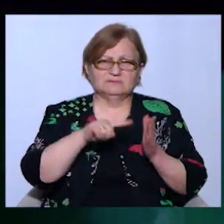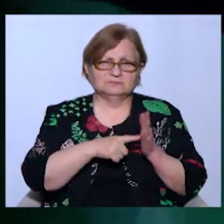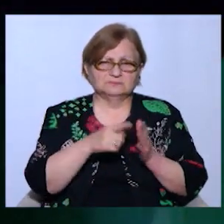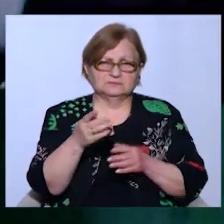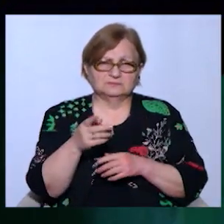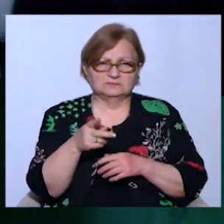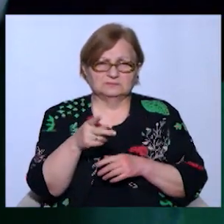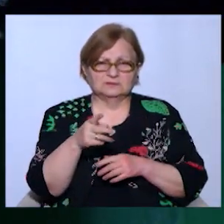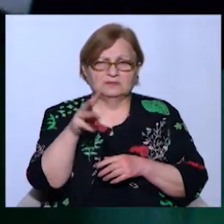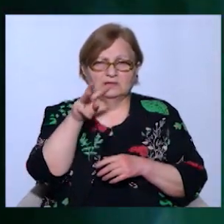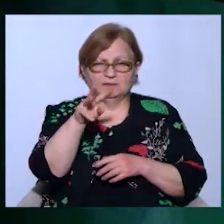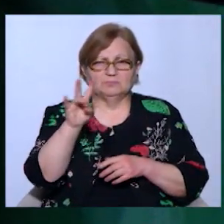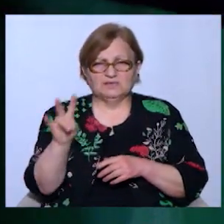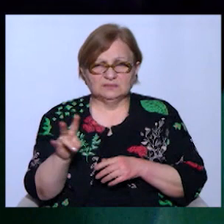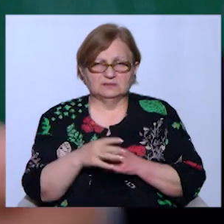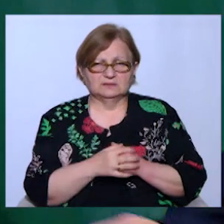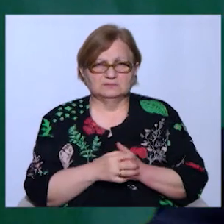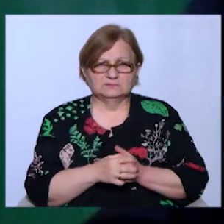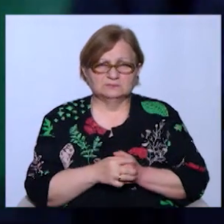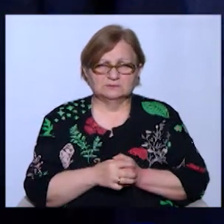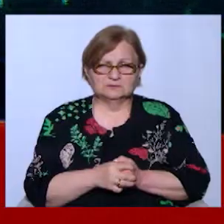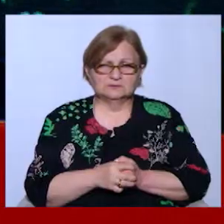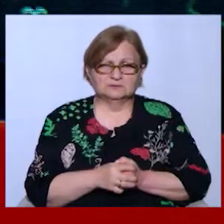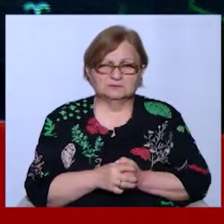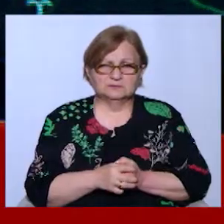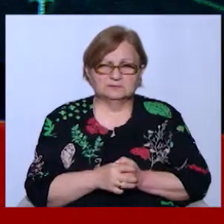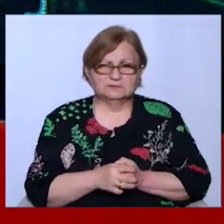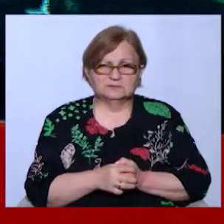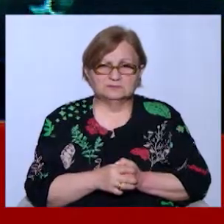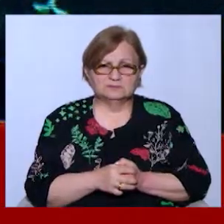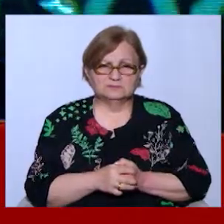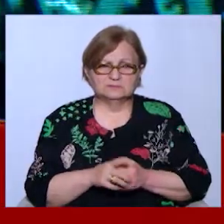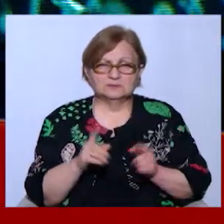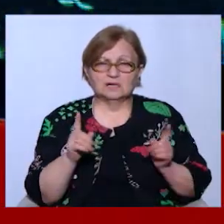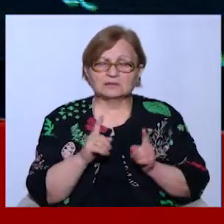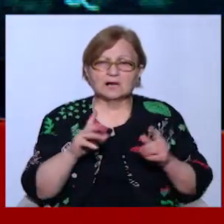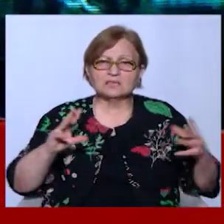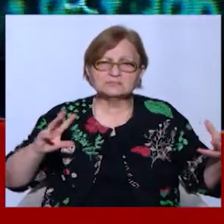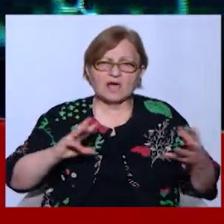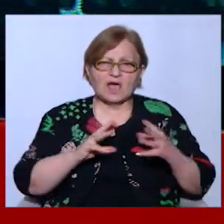და მეორე წერტილი N. როგორ შეგიძლია მითხრა, რა საერთო აქვთ მათ?